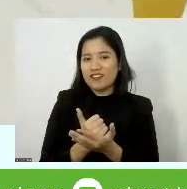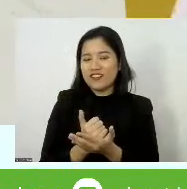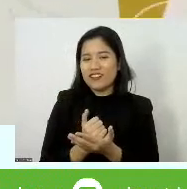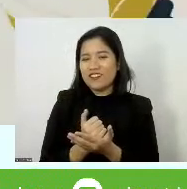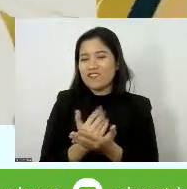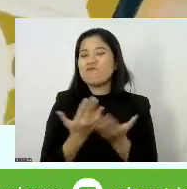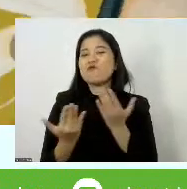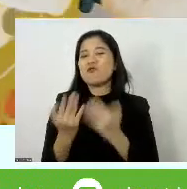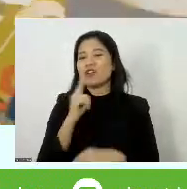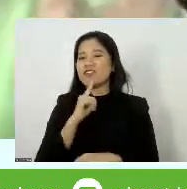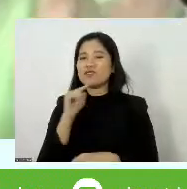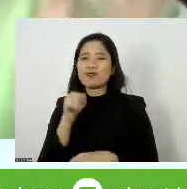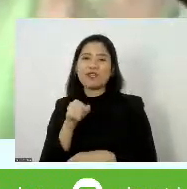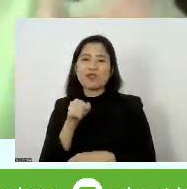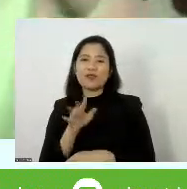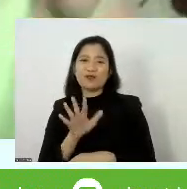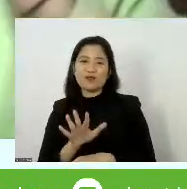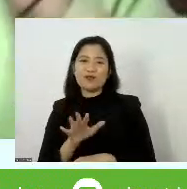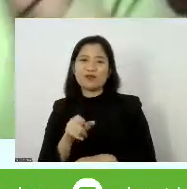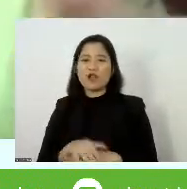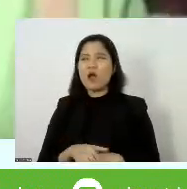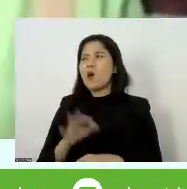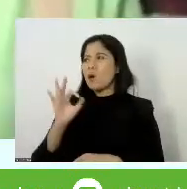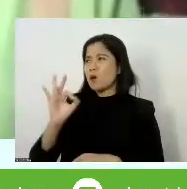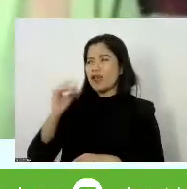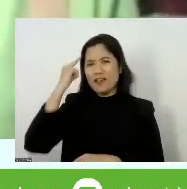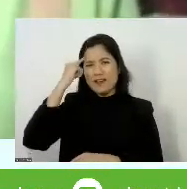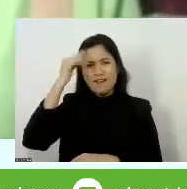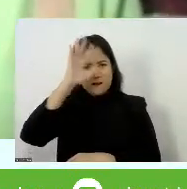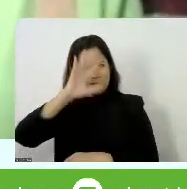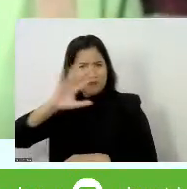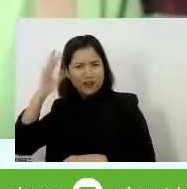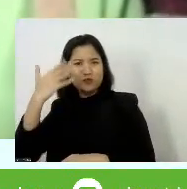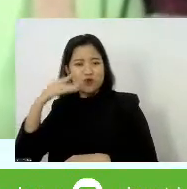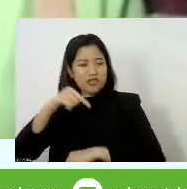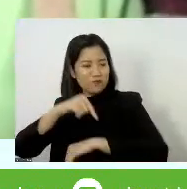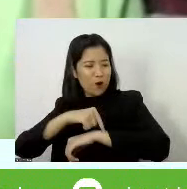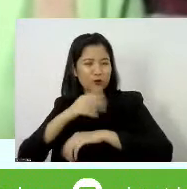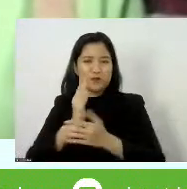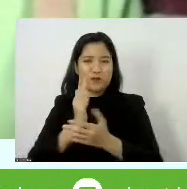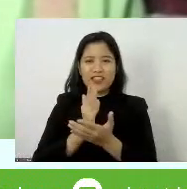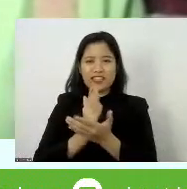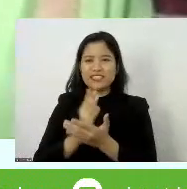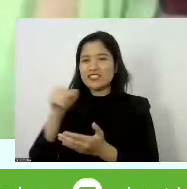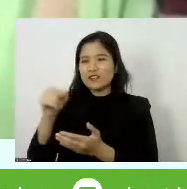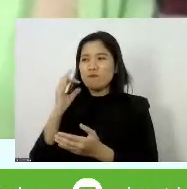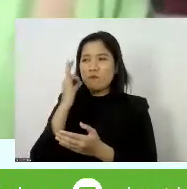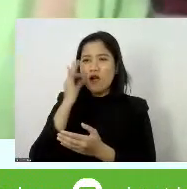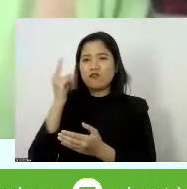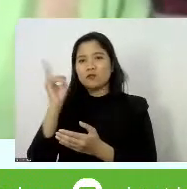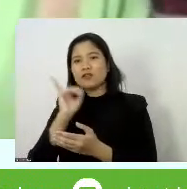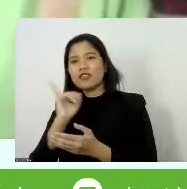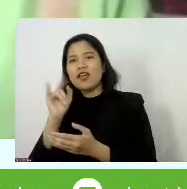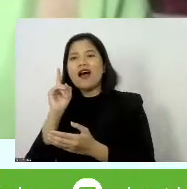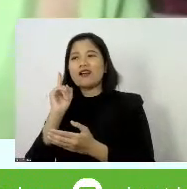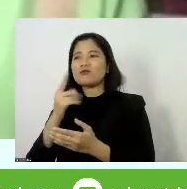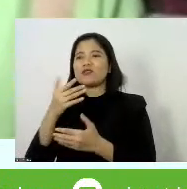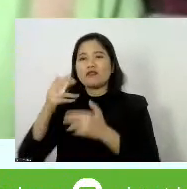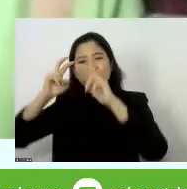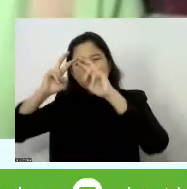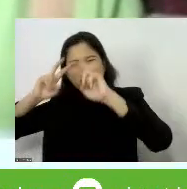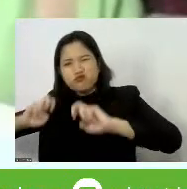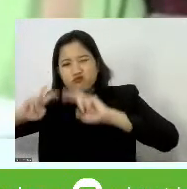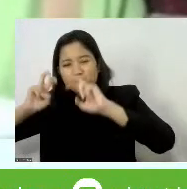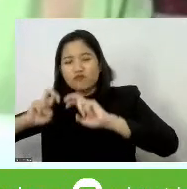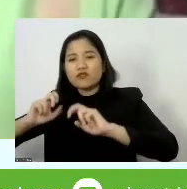lebih seperti itu Oh iya gitu dan mulai dapat gambaran Emi karena waktu terbaik kita harus lebih banyak ngegali lebih cepat lagi